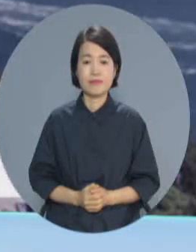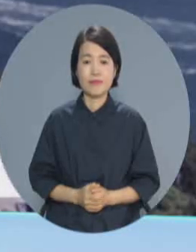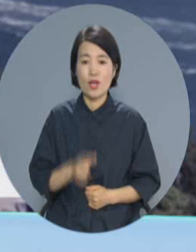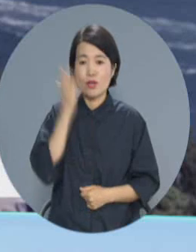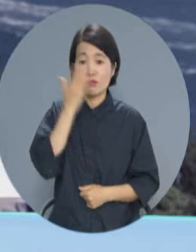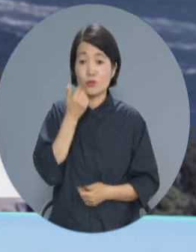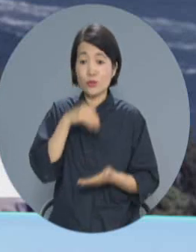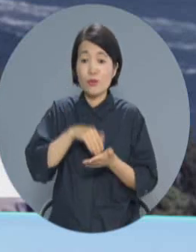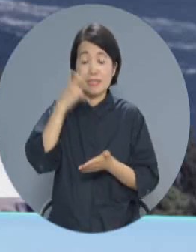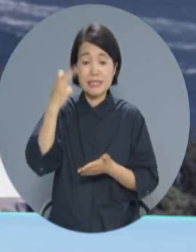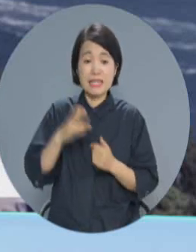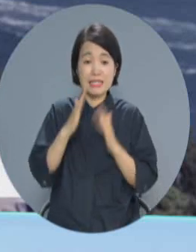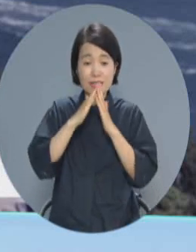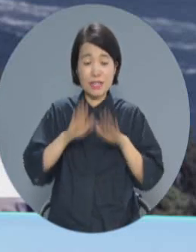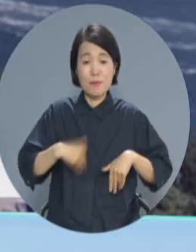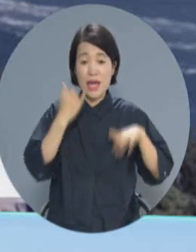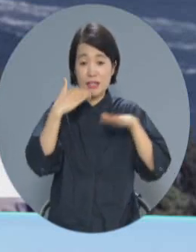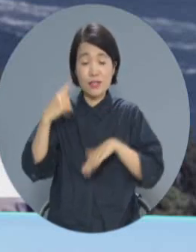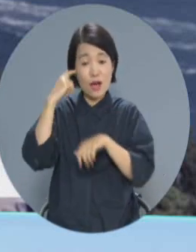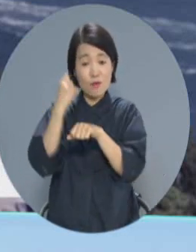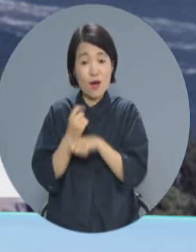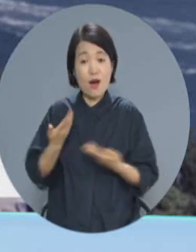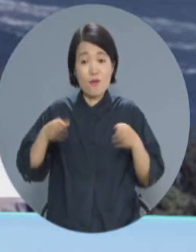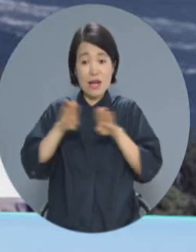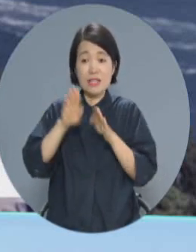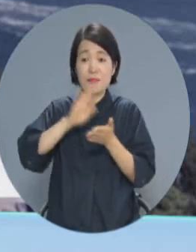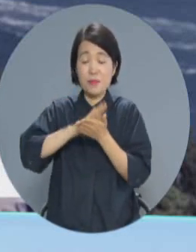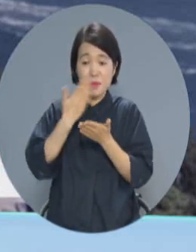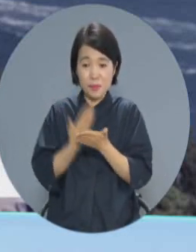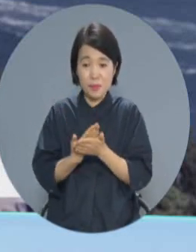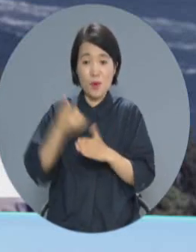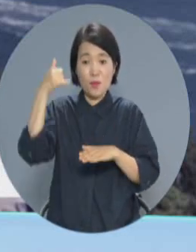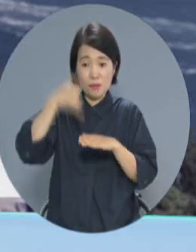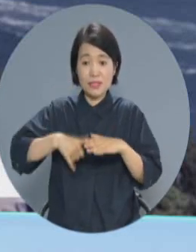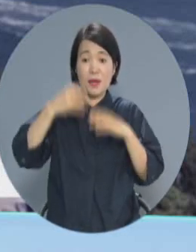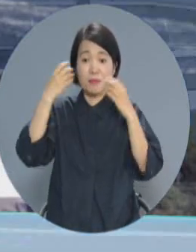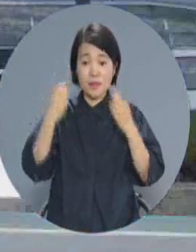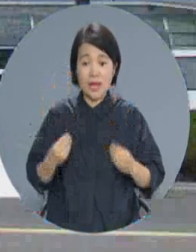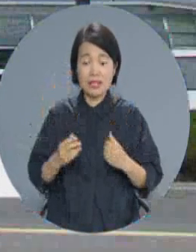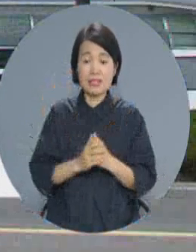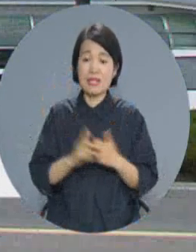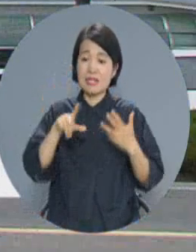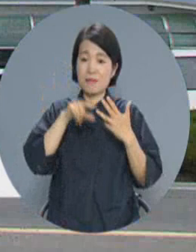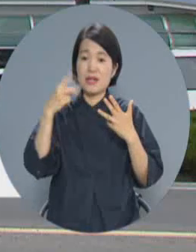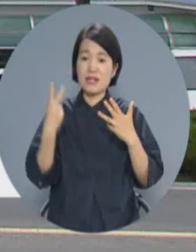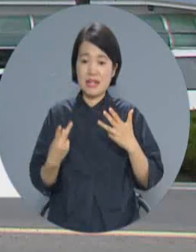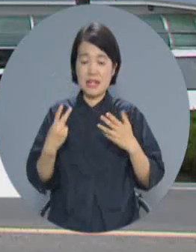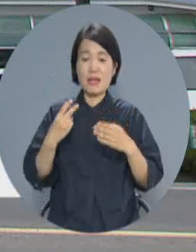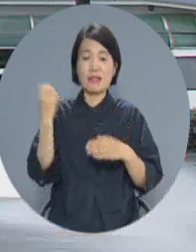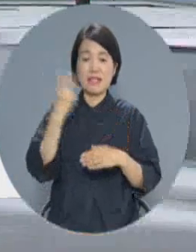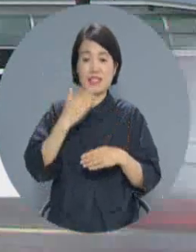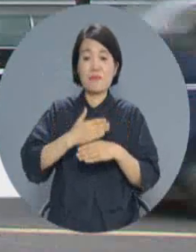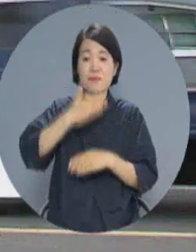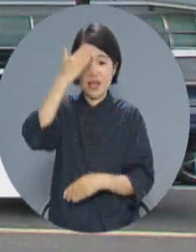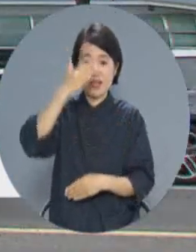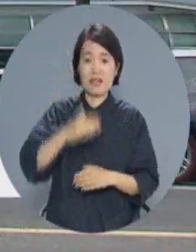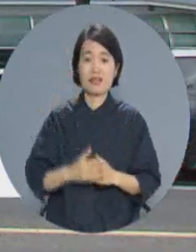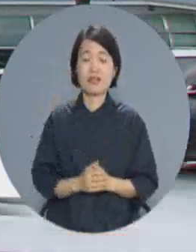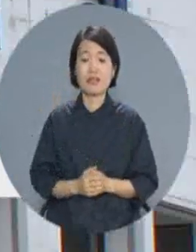여수 돌산에 있는 전남해양수산과학관이 리모델링과 보수 보강 공사를 마치고 다음 달 2일 다시 문을